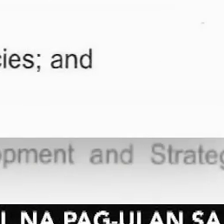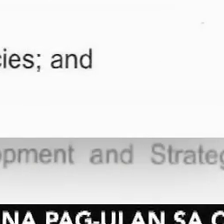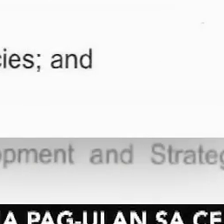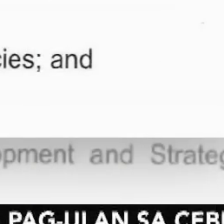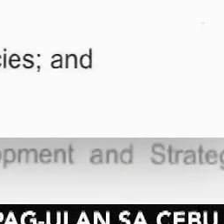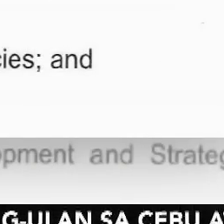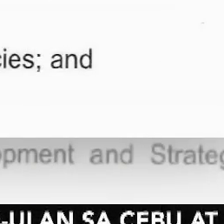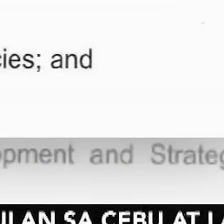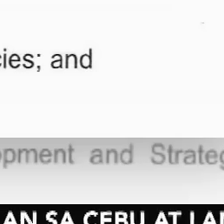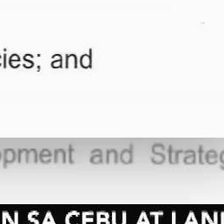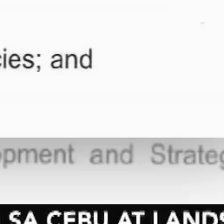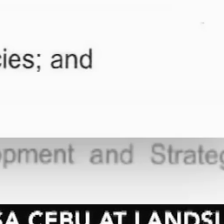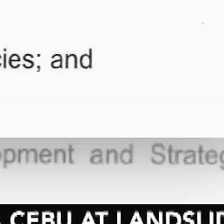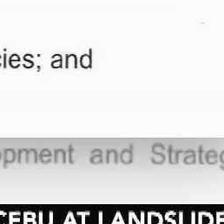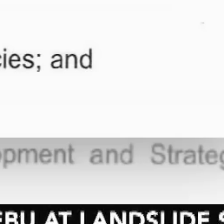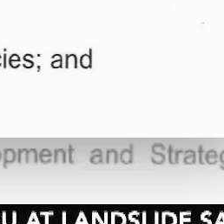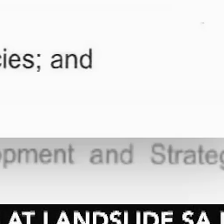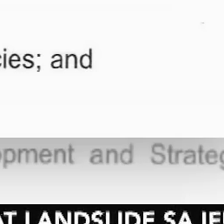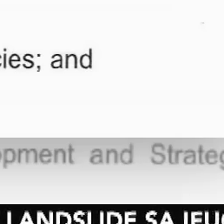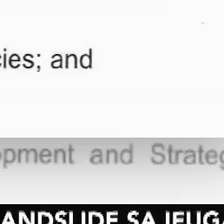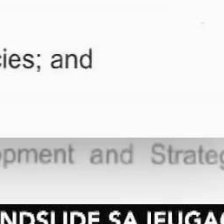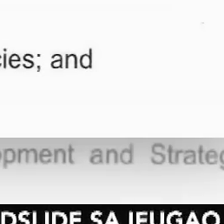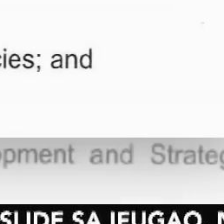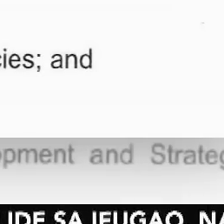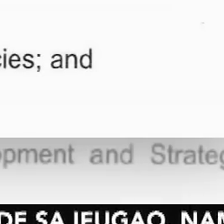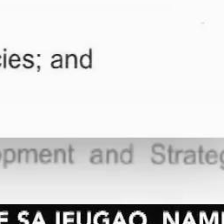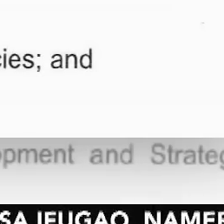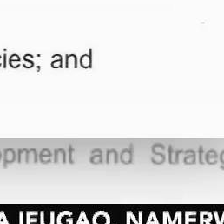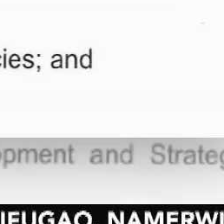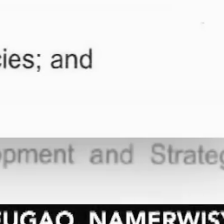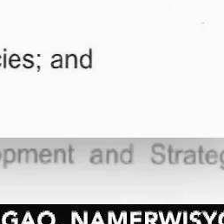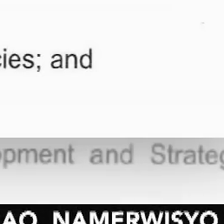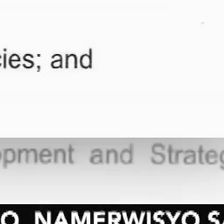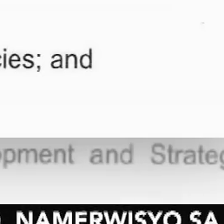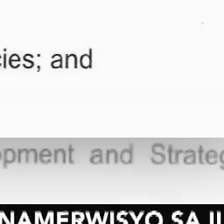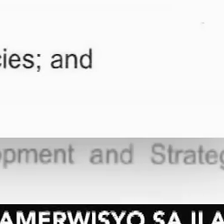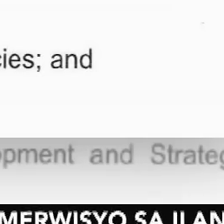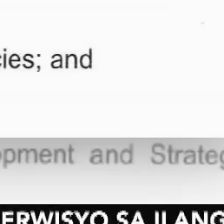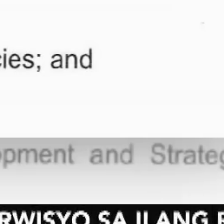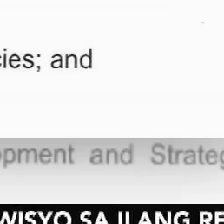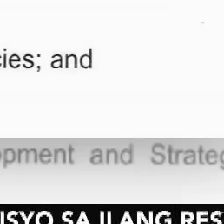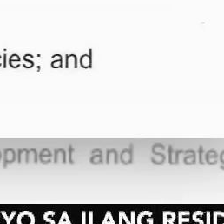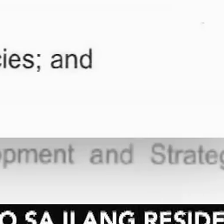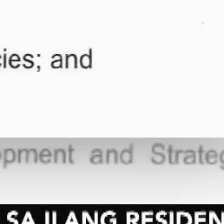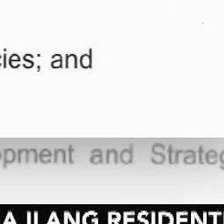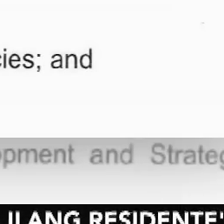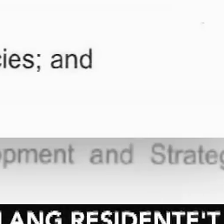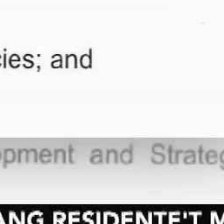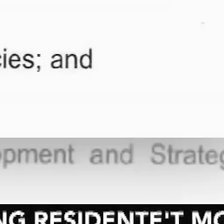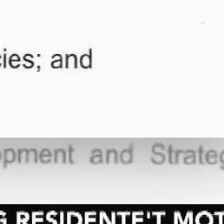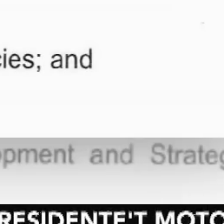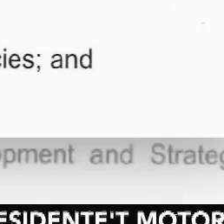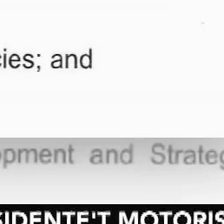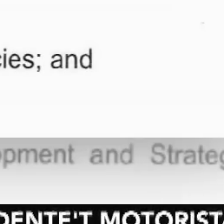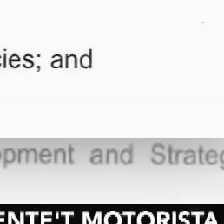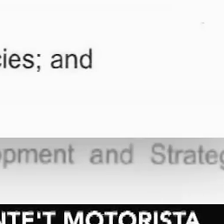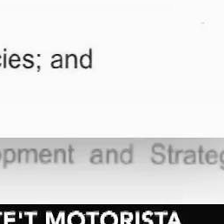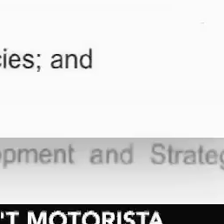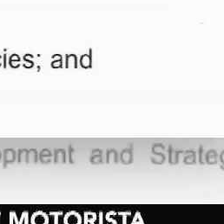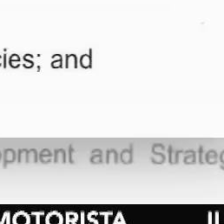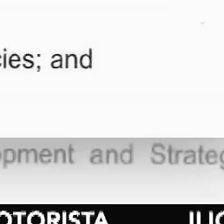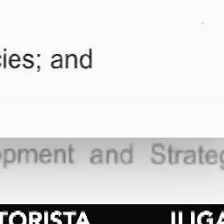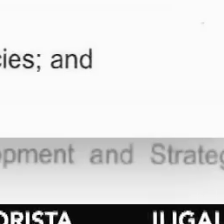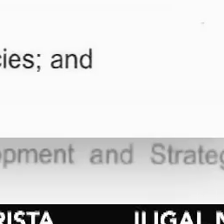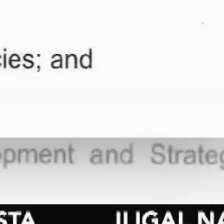ng Presidential Communications and Operations Office o PCOO bilang Office of the Press Secretary. Sa ilalim ng Press Secretary, ang mga Undersecretary at